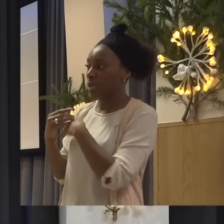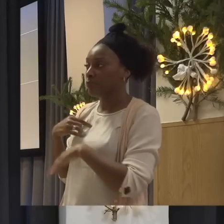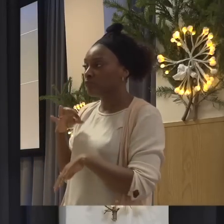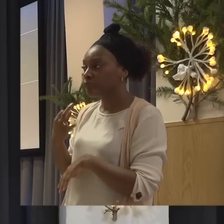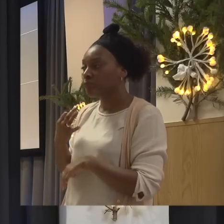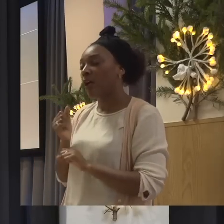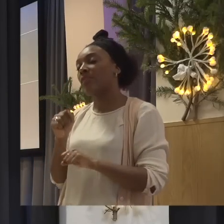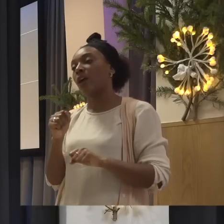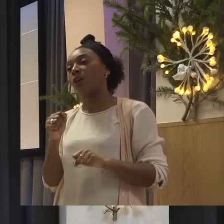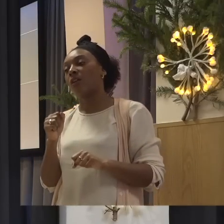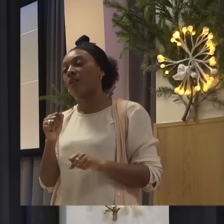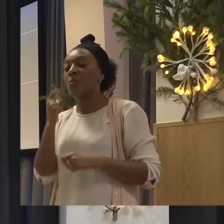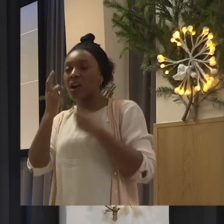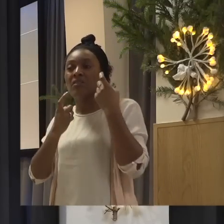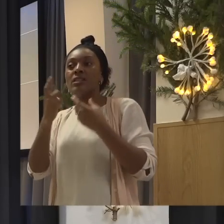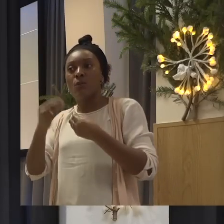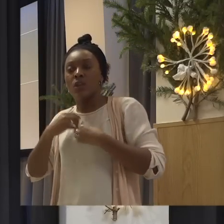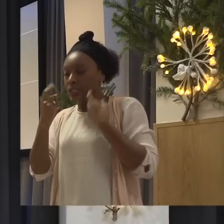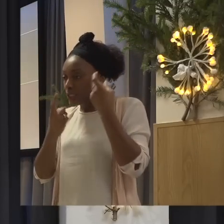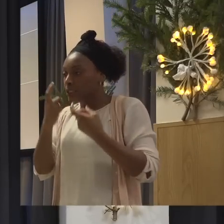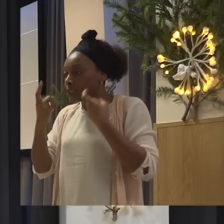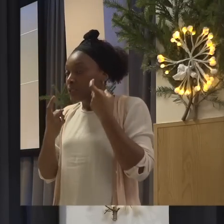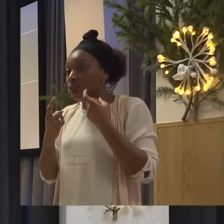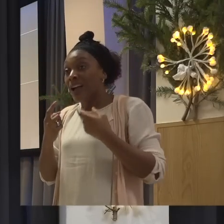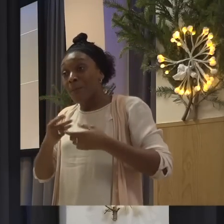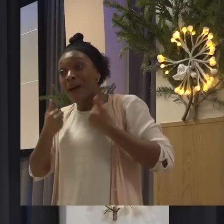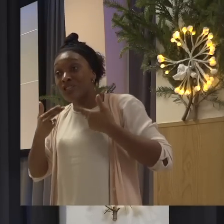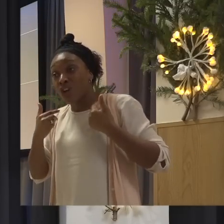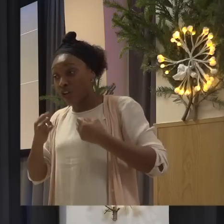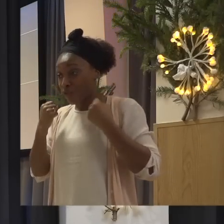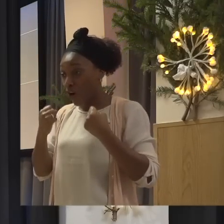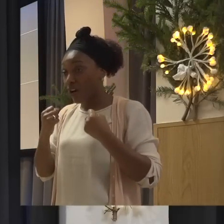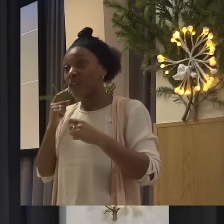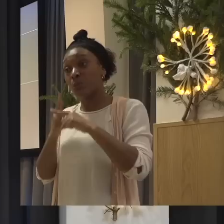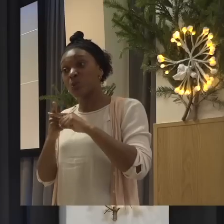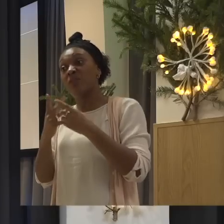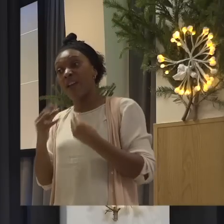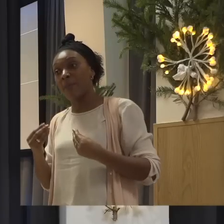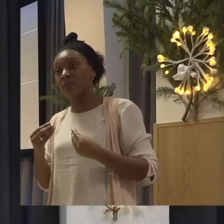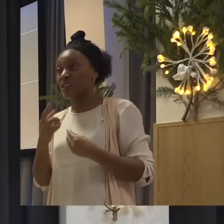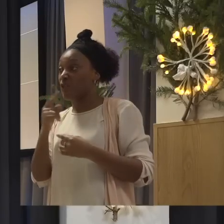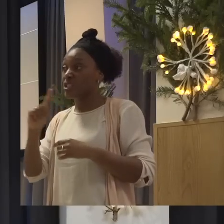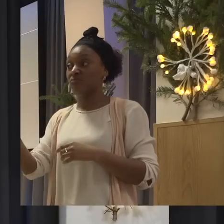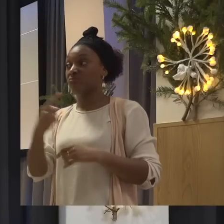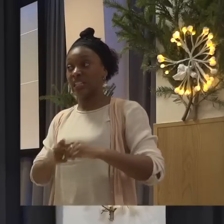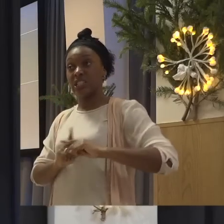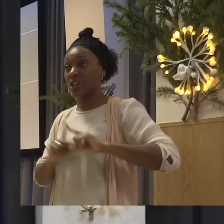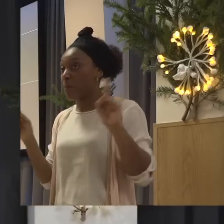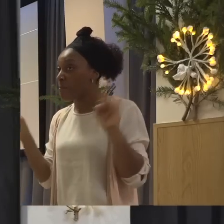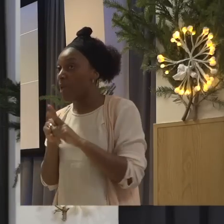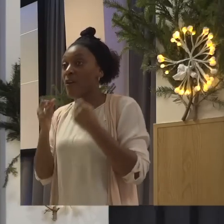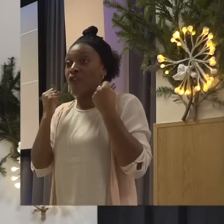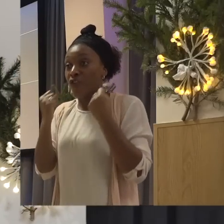un pasteur peut être fort et faible, le chrétien aussi peut être fort et faible. Amen. C'est un sujet